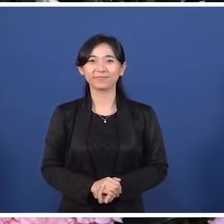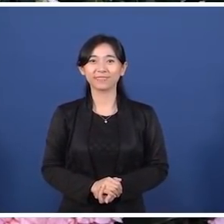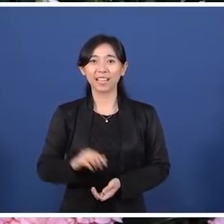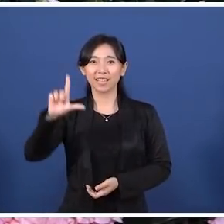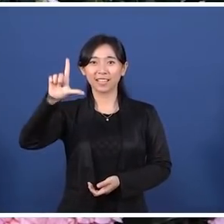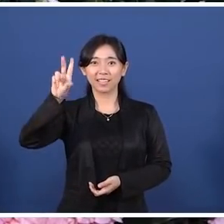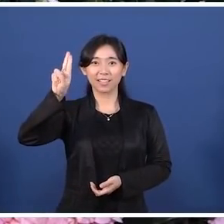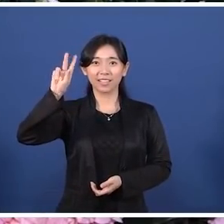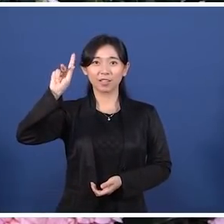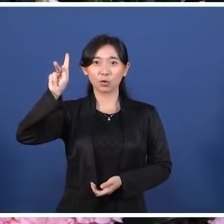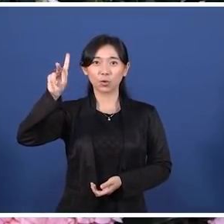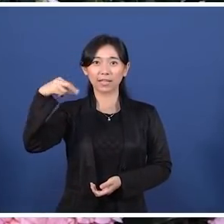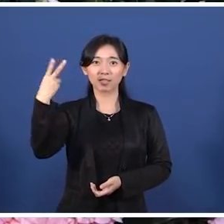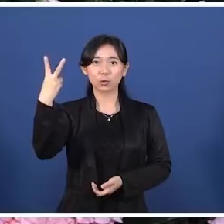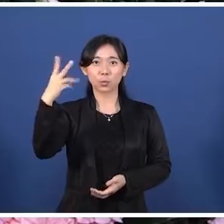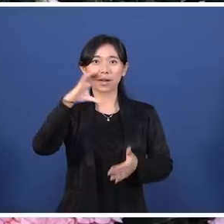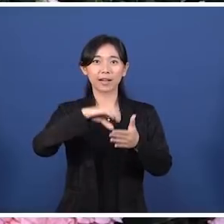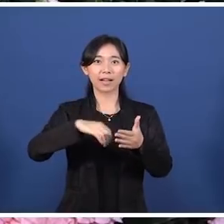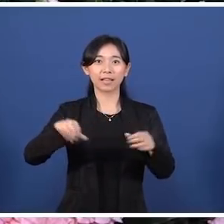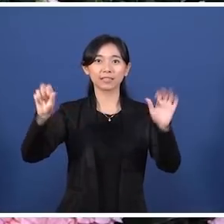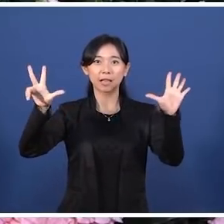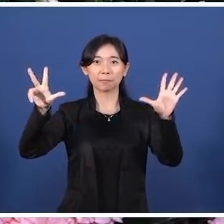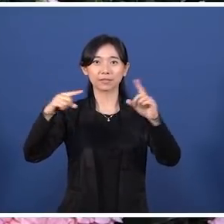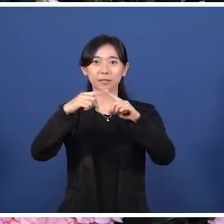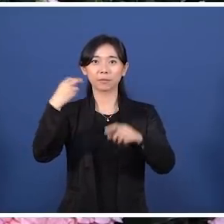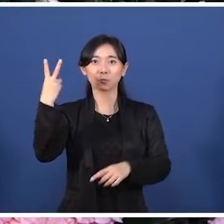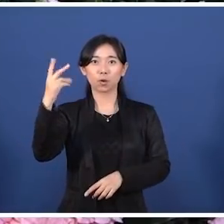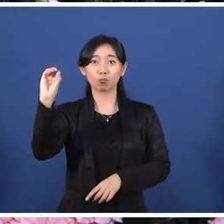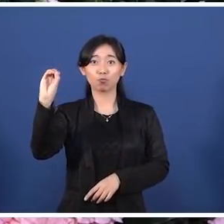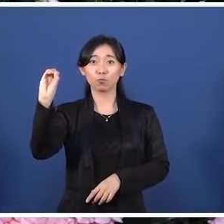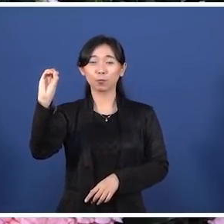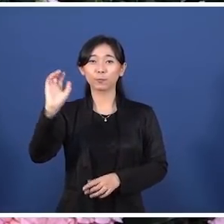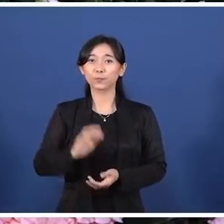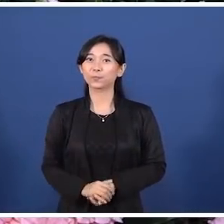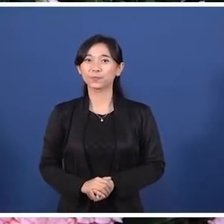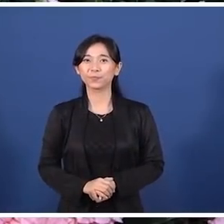Injil Lukas pasal 2 ayat 8 sampai dengan 20.